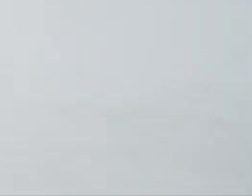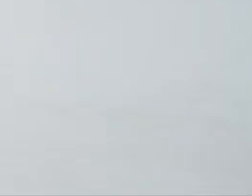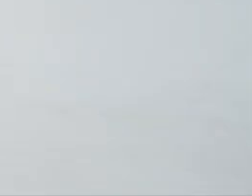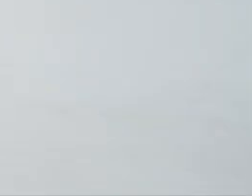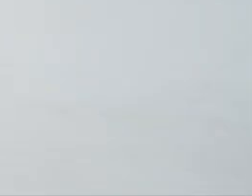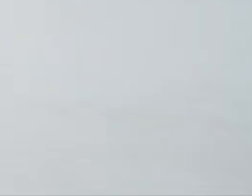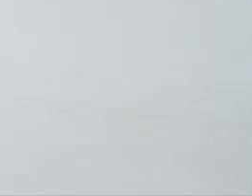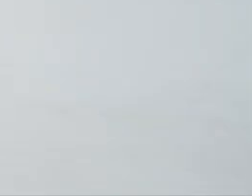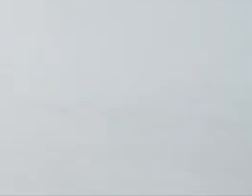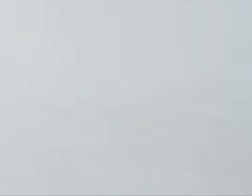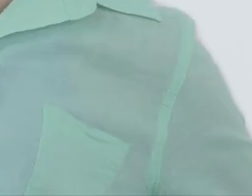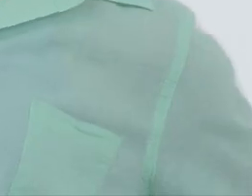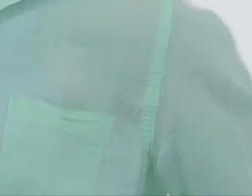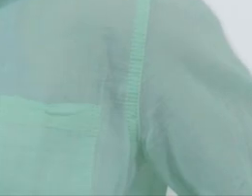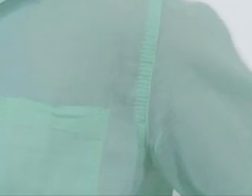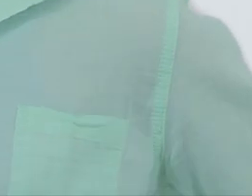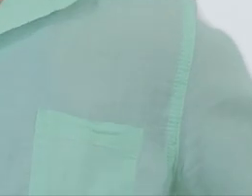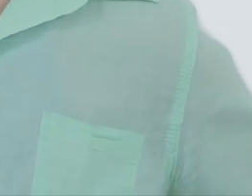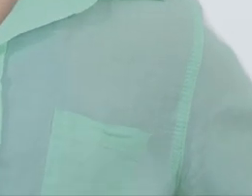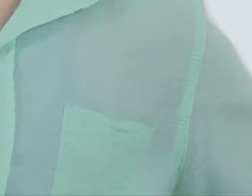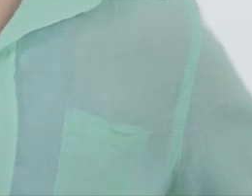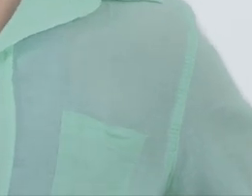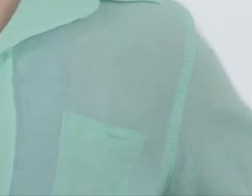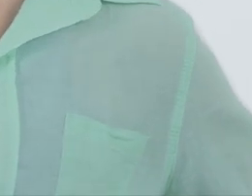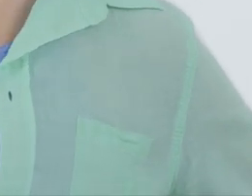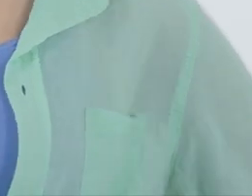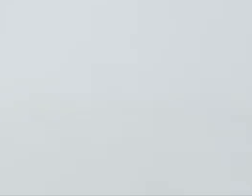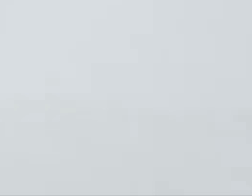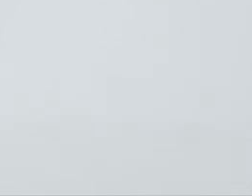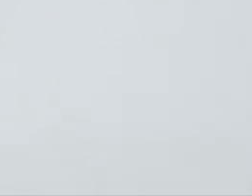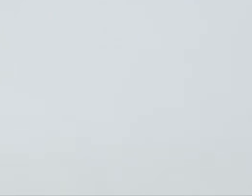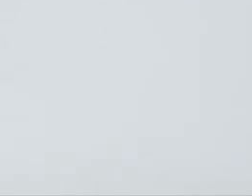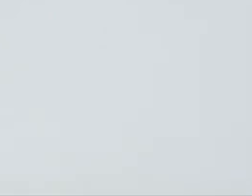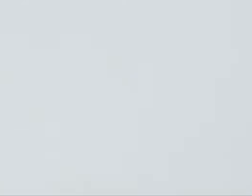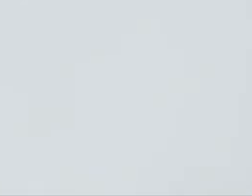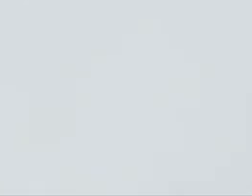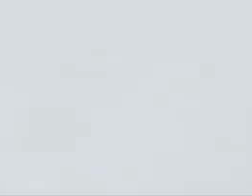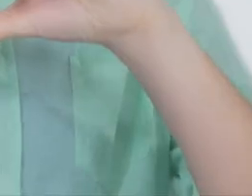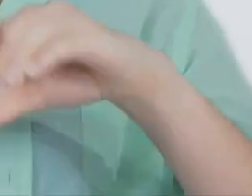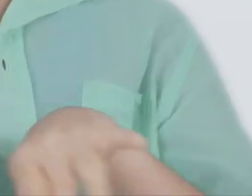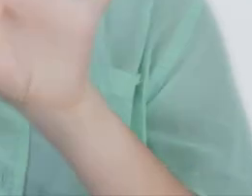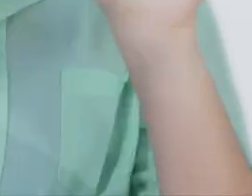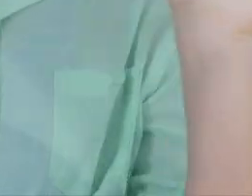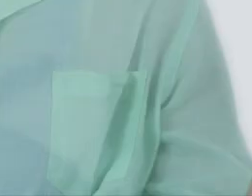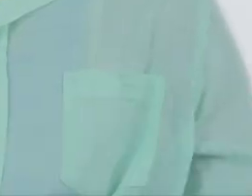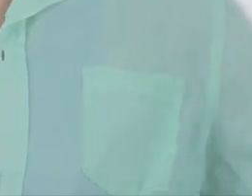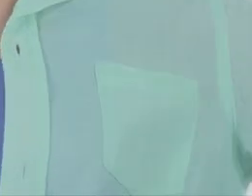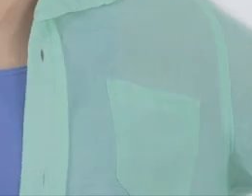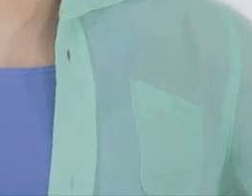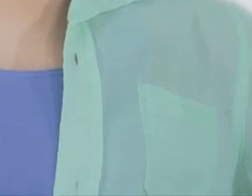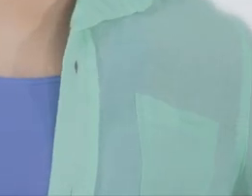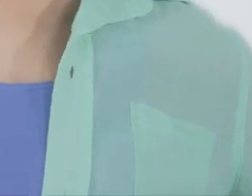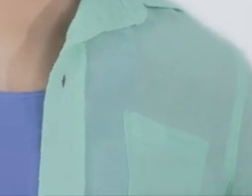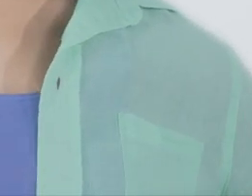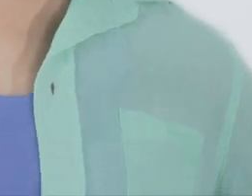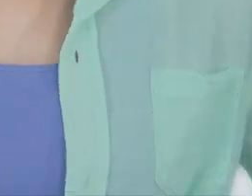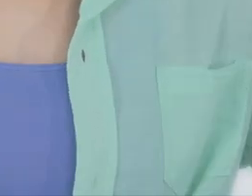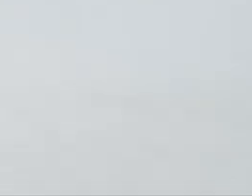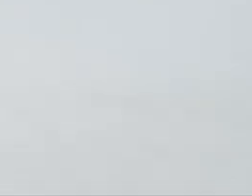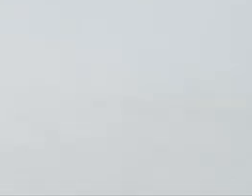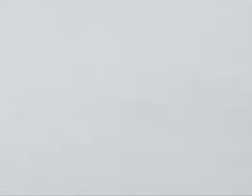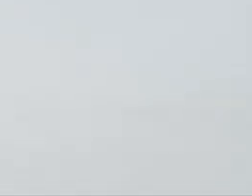dua sejoli bencana cinta-cinta berseminya saat hanteu